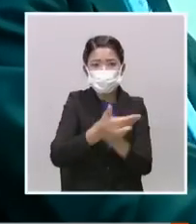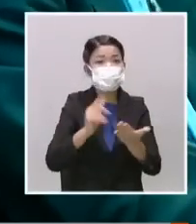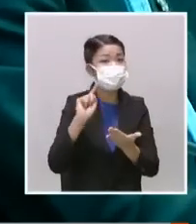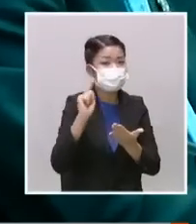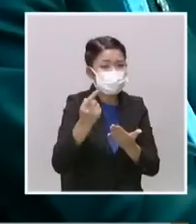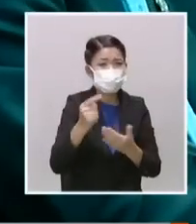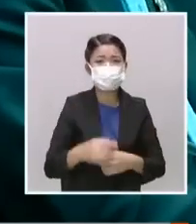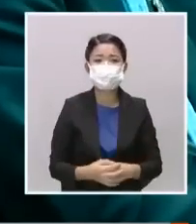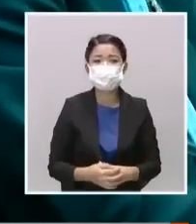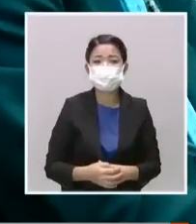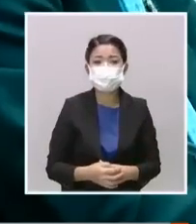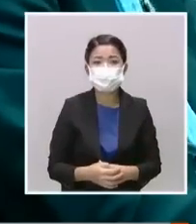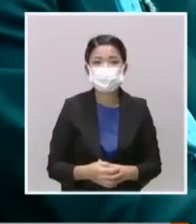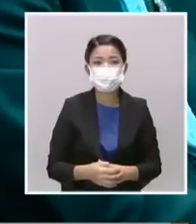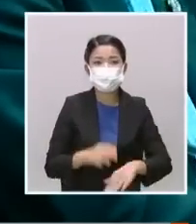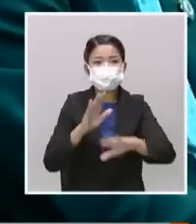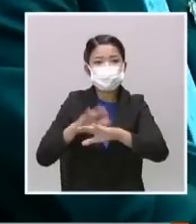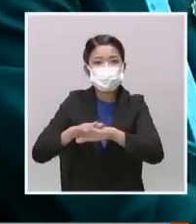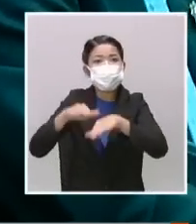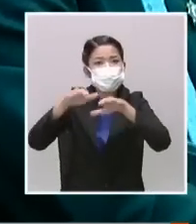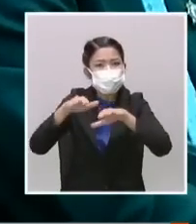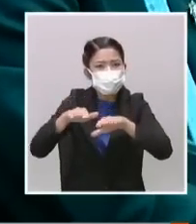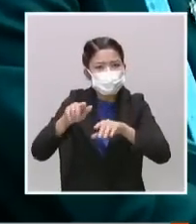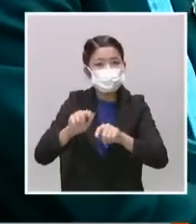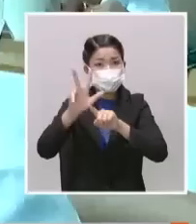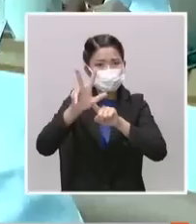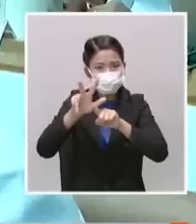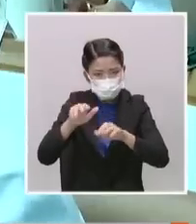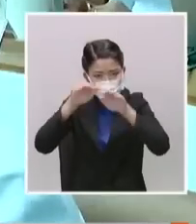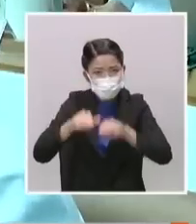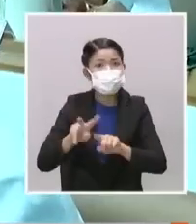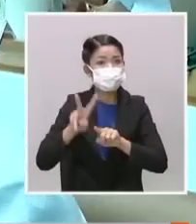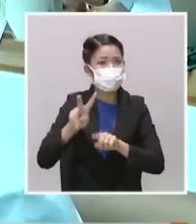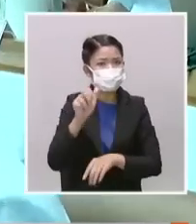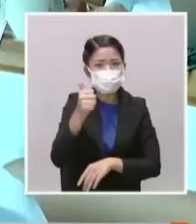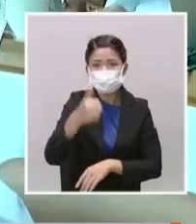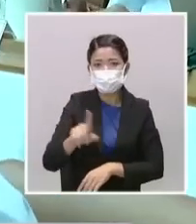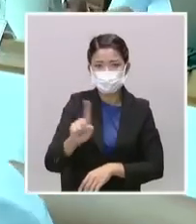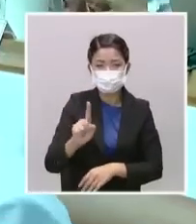ณาว่าจะสามารถลดระดับการเตือนภัยโควิด-19 ได้หรือไม่ค่ะ